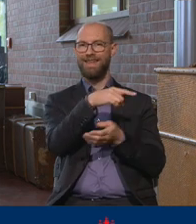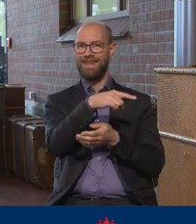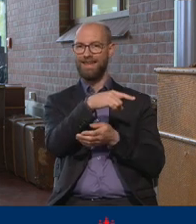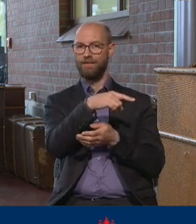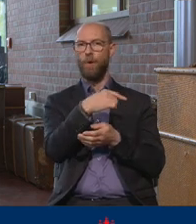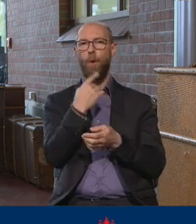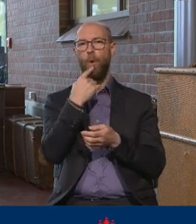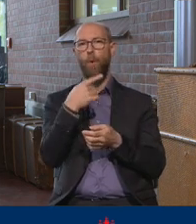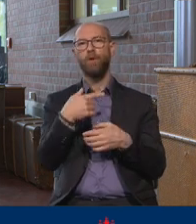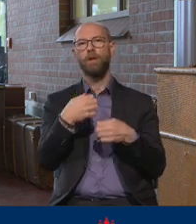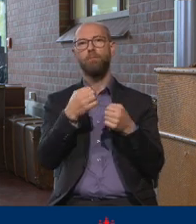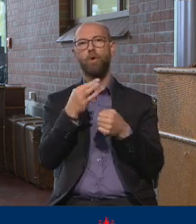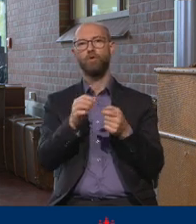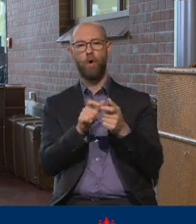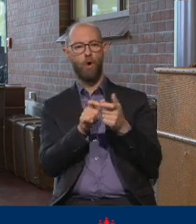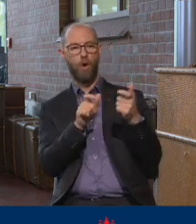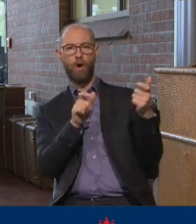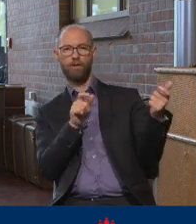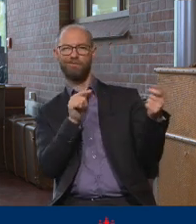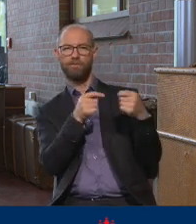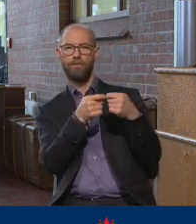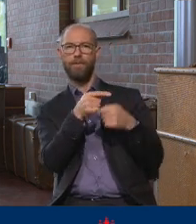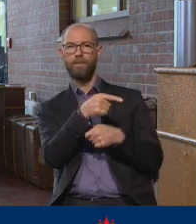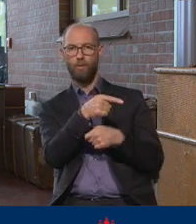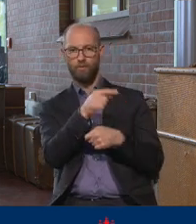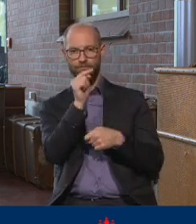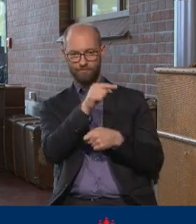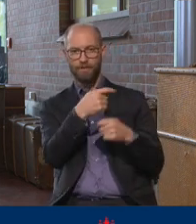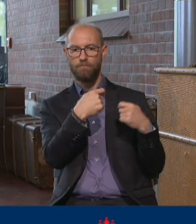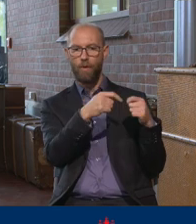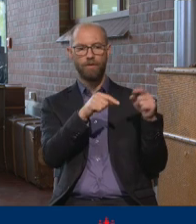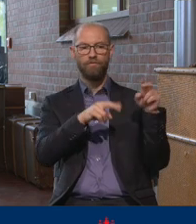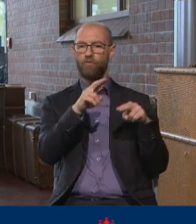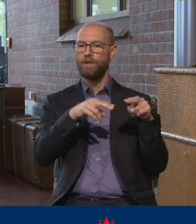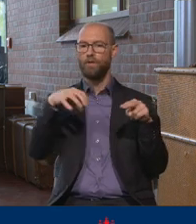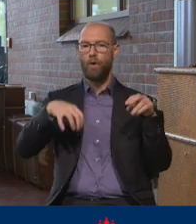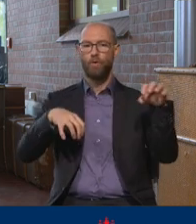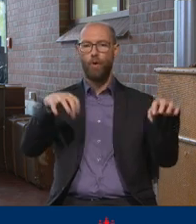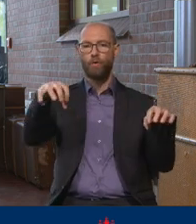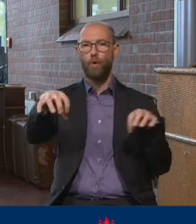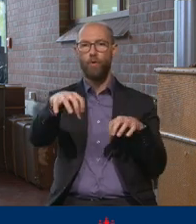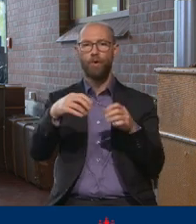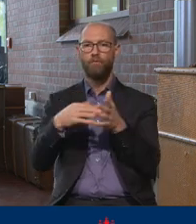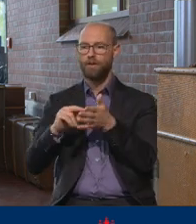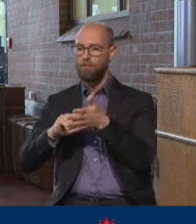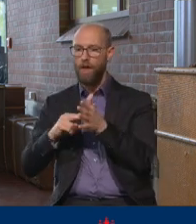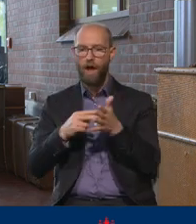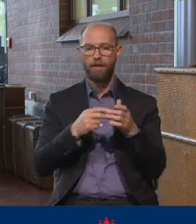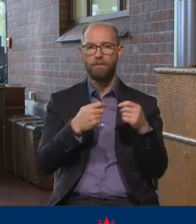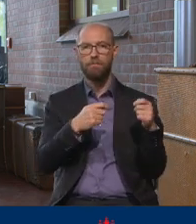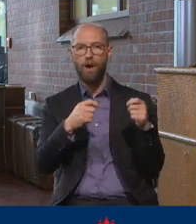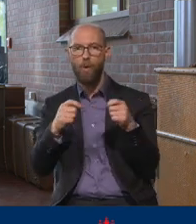wurde also an verschiedenen ecken und enden hier in dem gebiet wird entsprechend geplant gearbeitet gebaut